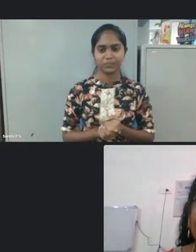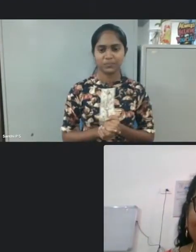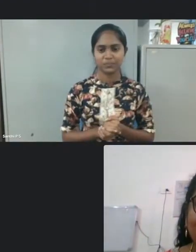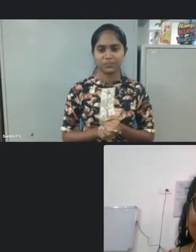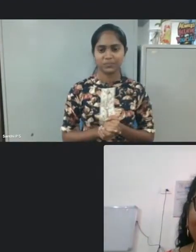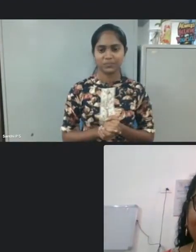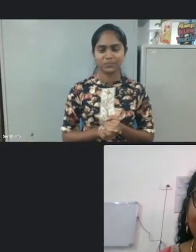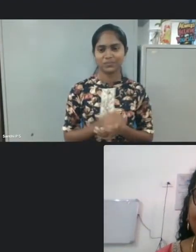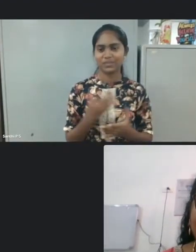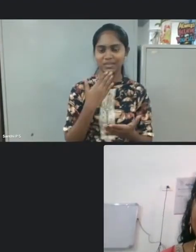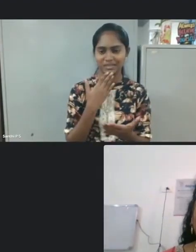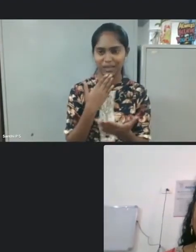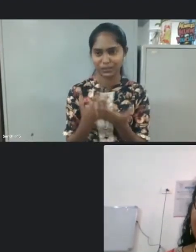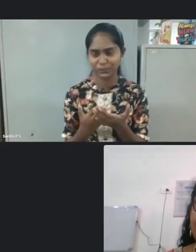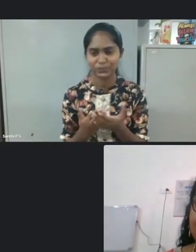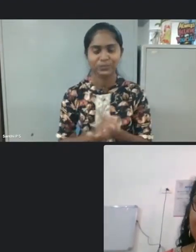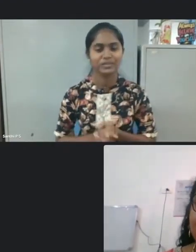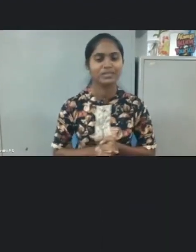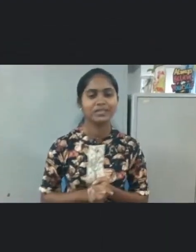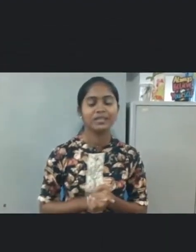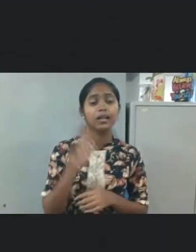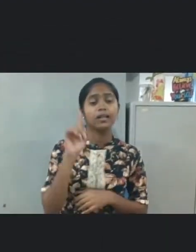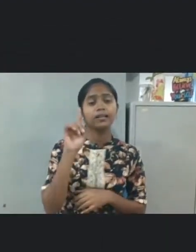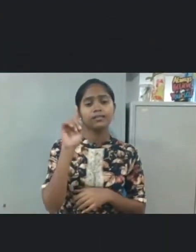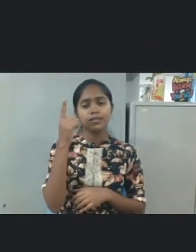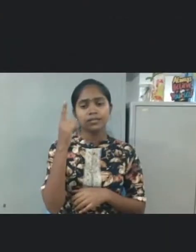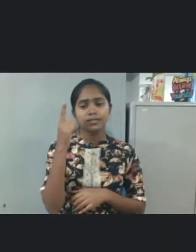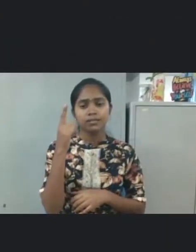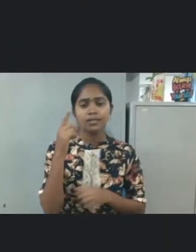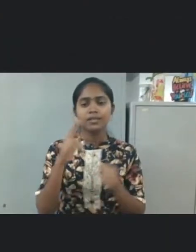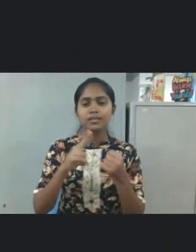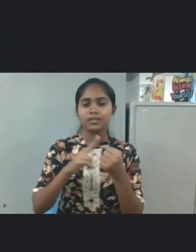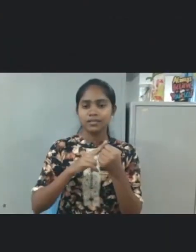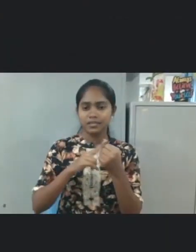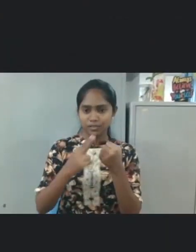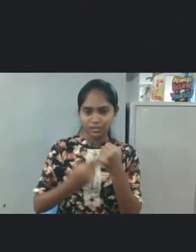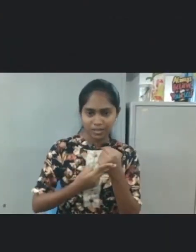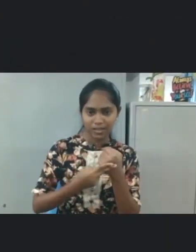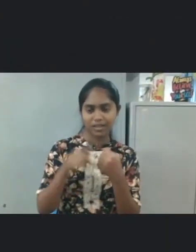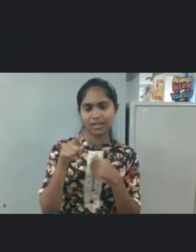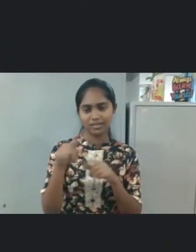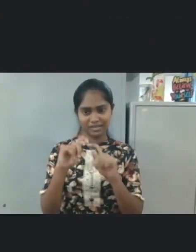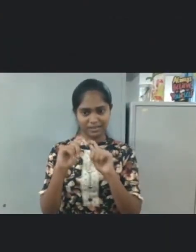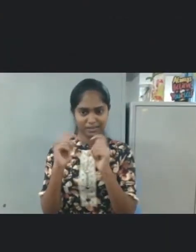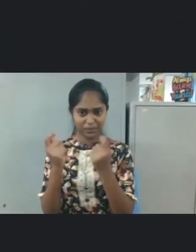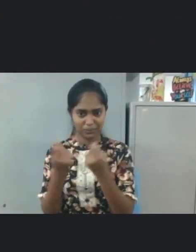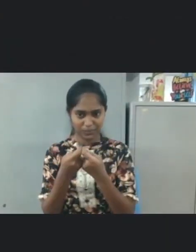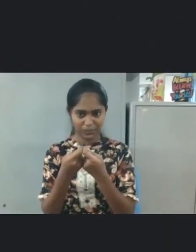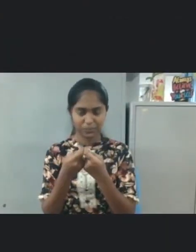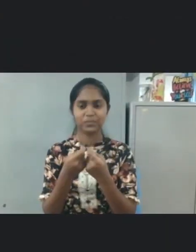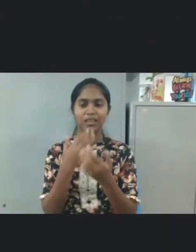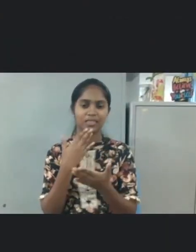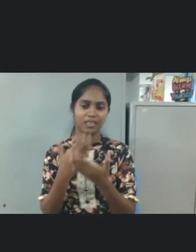താങ്ക് യു സംഗീത. ആദ്യമേ തന്നെ നിഷിന്റെ ഈ നിഡാസ് ടീമിനും ഈ ഒരു അവസരം എനിക്ക്